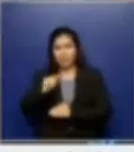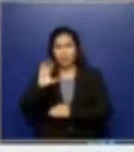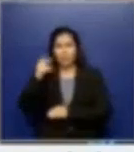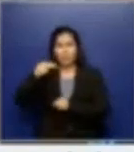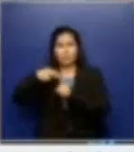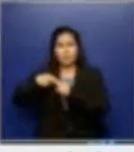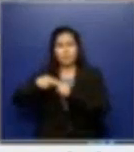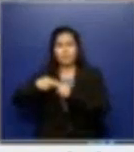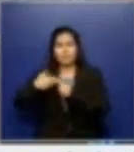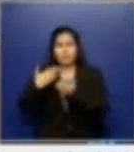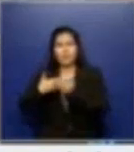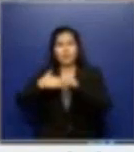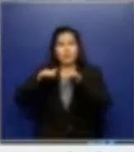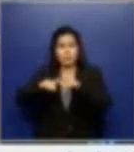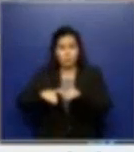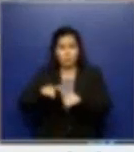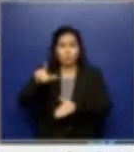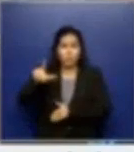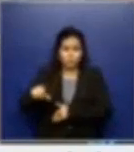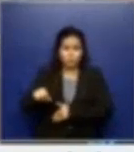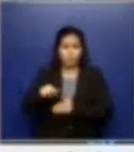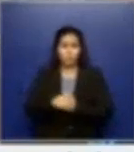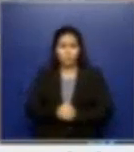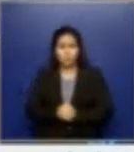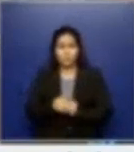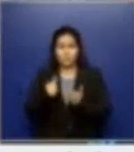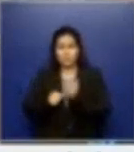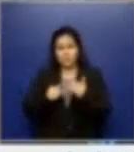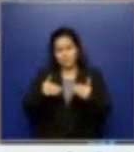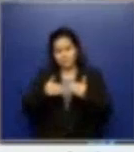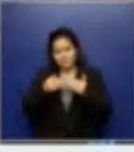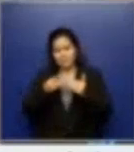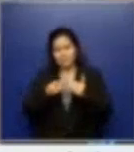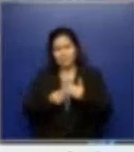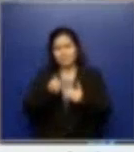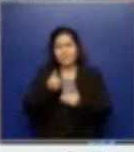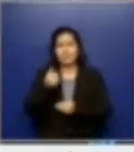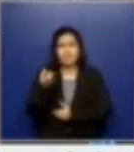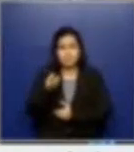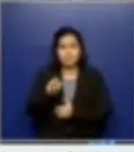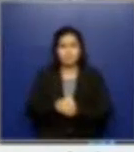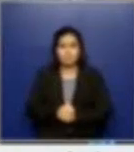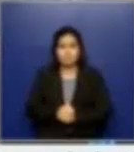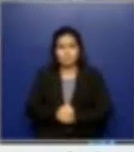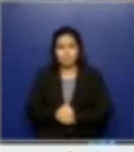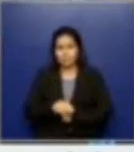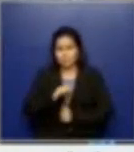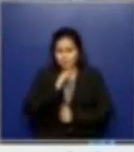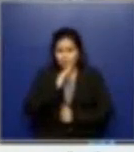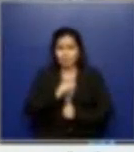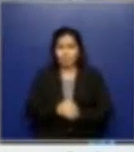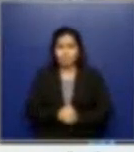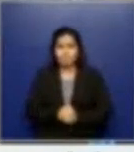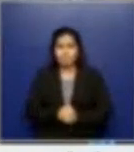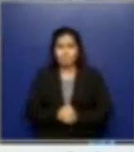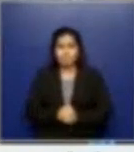ดราคาน้ำมันโลกมันลดก็เลยเก็บภาษีได้น้อยจากภาษีสรรพสามิตนี่ก็เท็จเลยท่